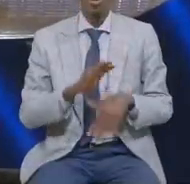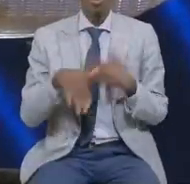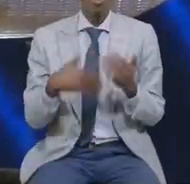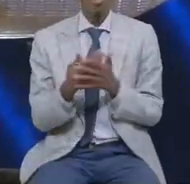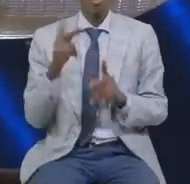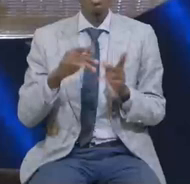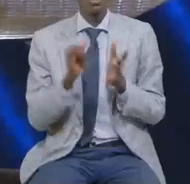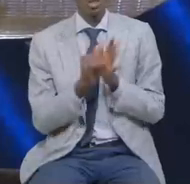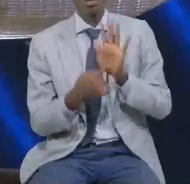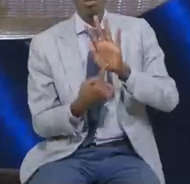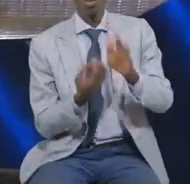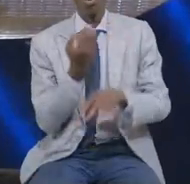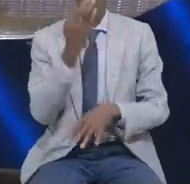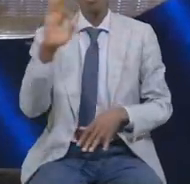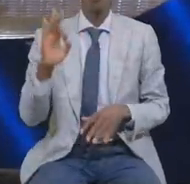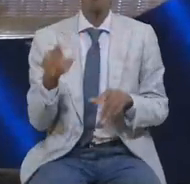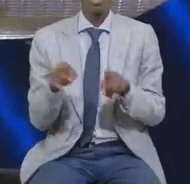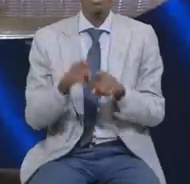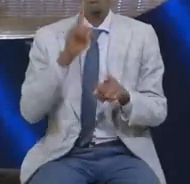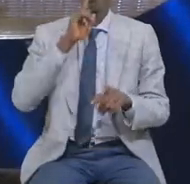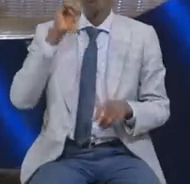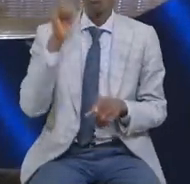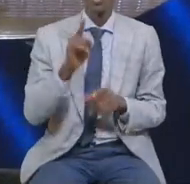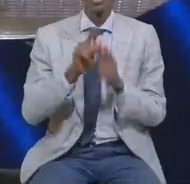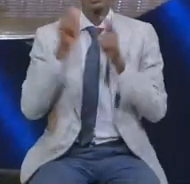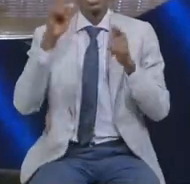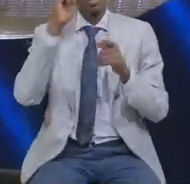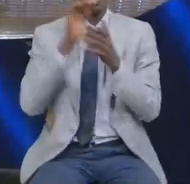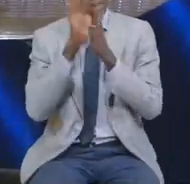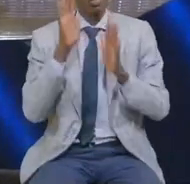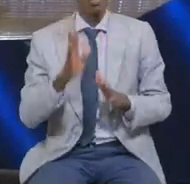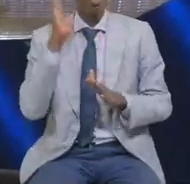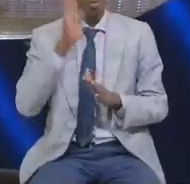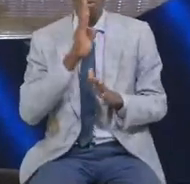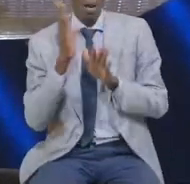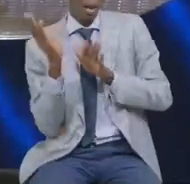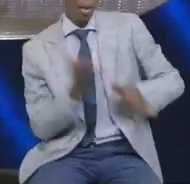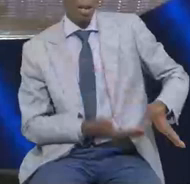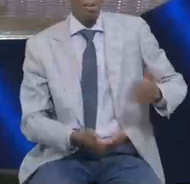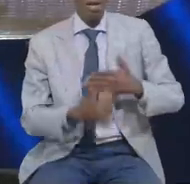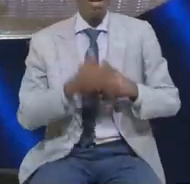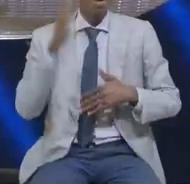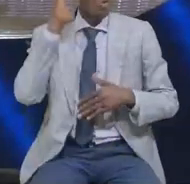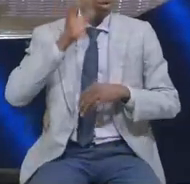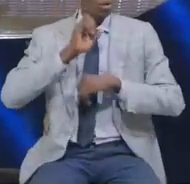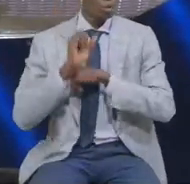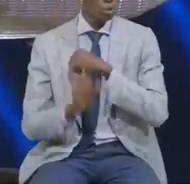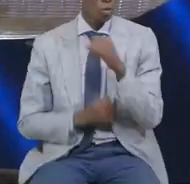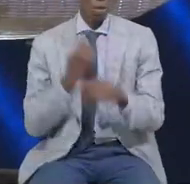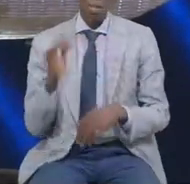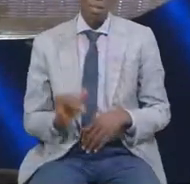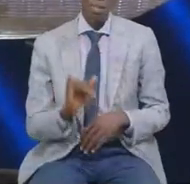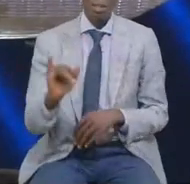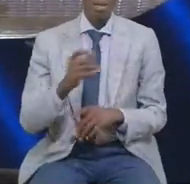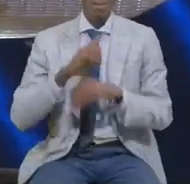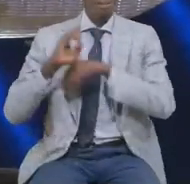qui se montrent comme ils sont de grands croyants seront abandonnés sur la terre et vont souffrir le